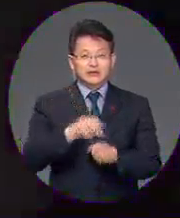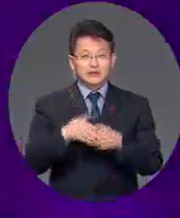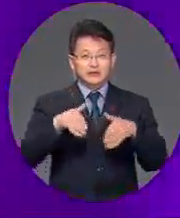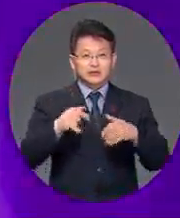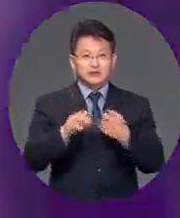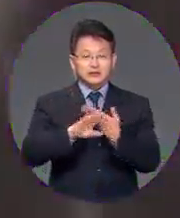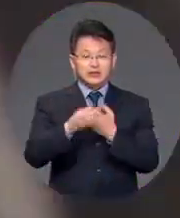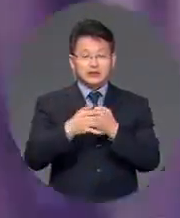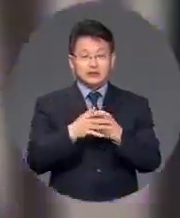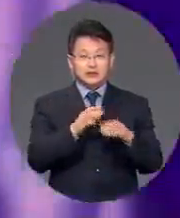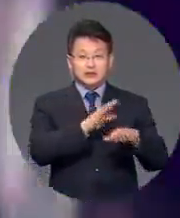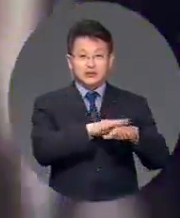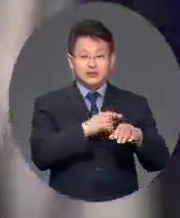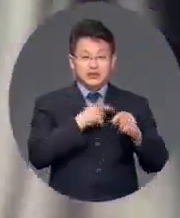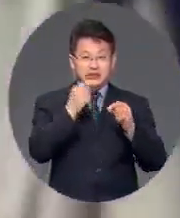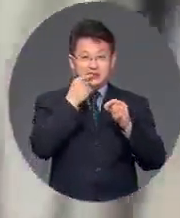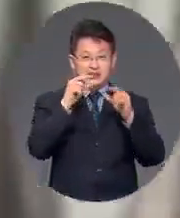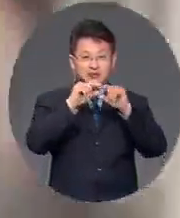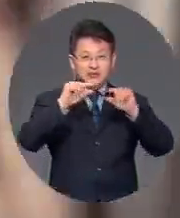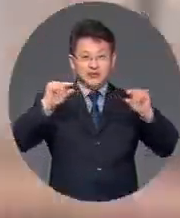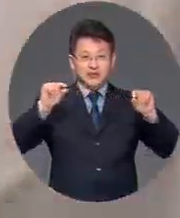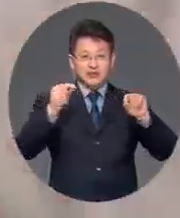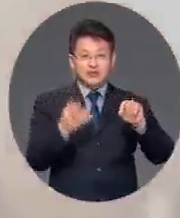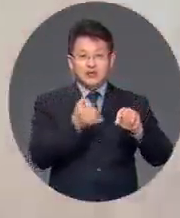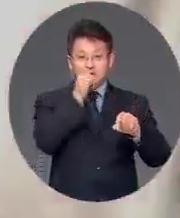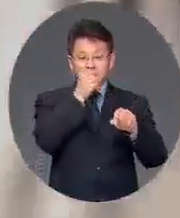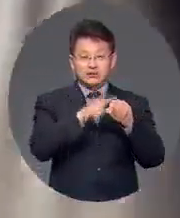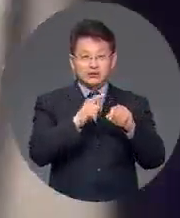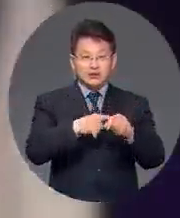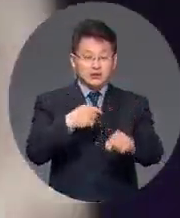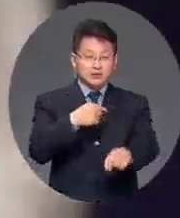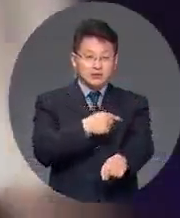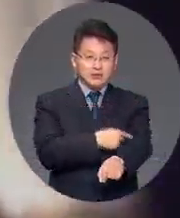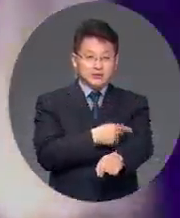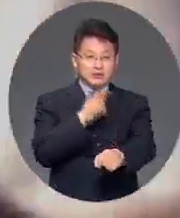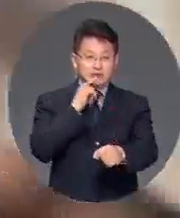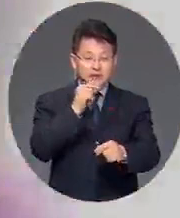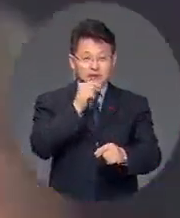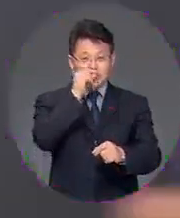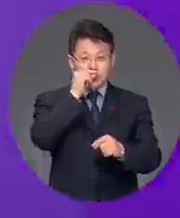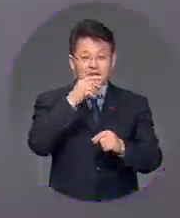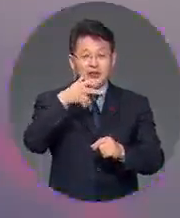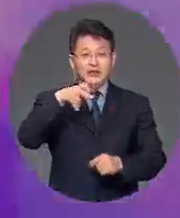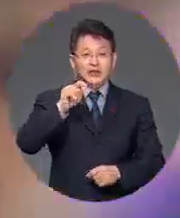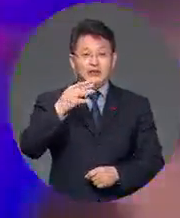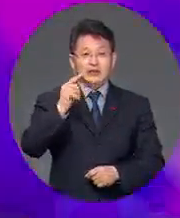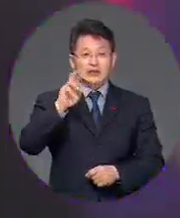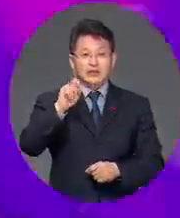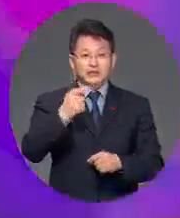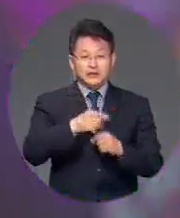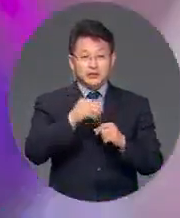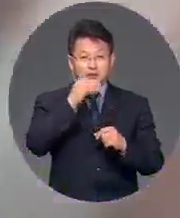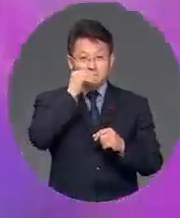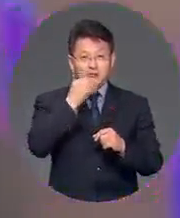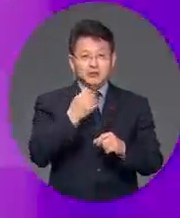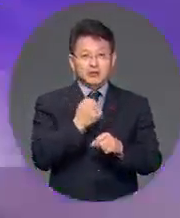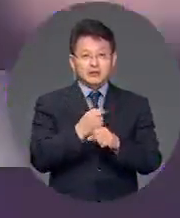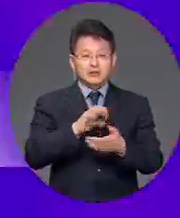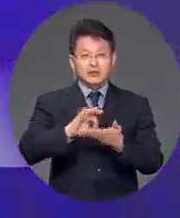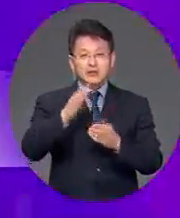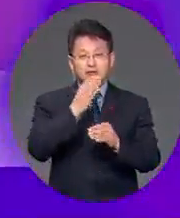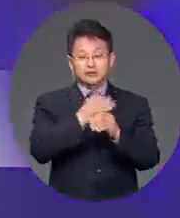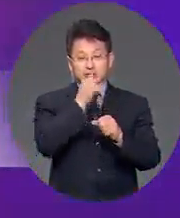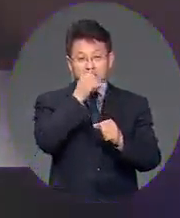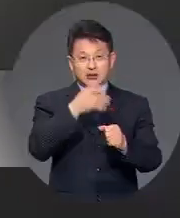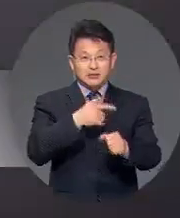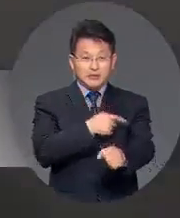또 다른 손에 길고 하얀 빨대를 들고 있는데 마취제로 쓰이는 마약류인 케타민을 흡입하는 데 쓰였습니다.